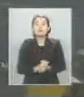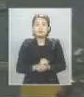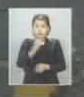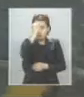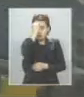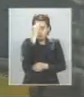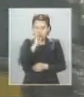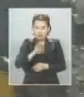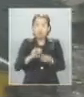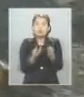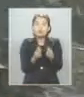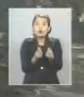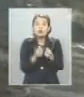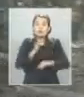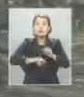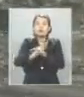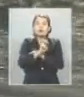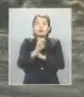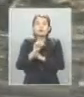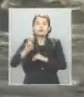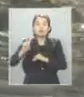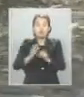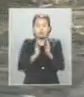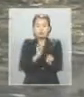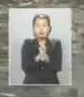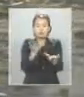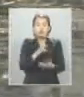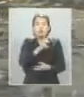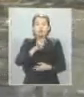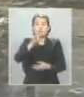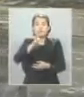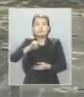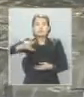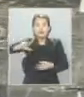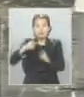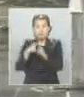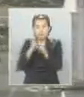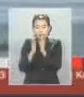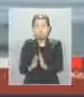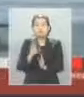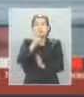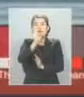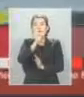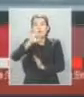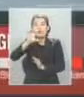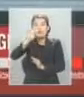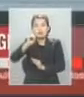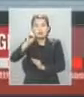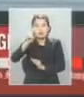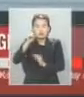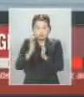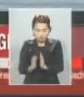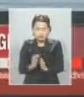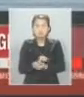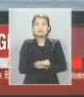างการล่าสุดก็อยู่ที่202คนสูญหาย673คนบาดเจ็บอีกกว่า991คนค่ะอีกสิ่